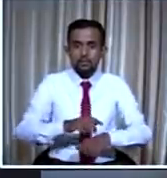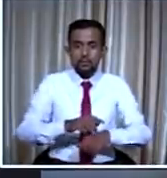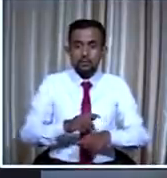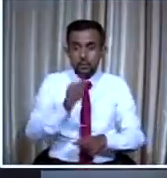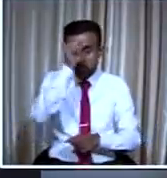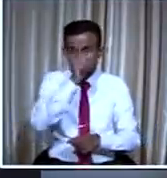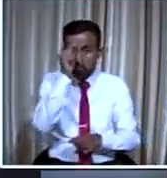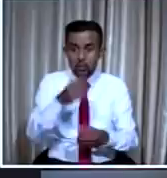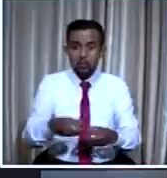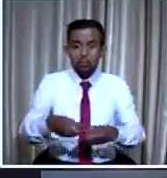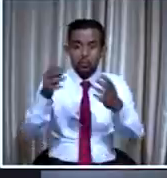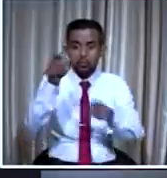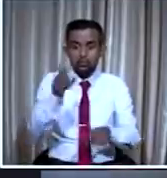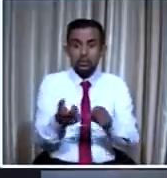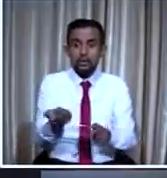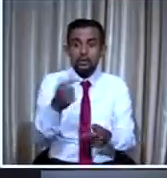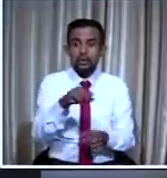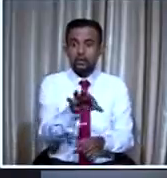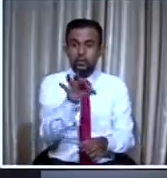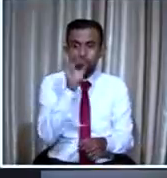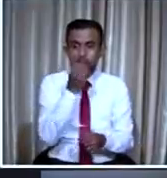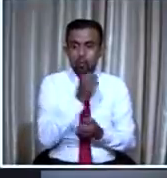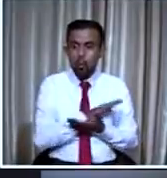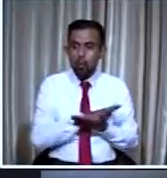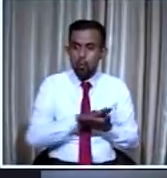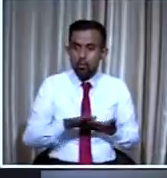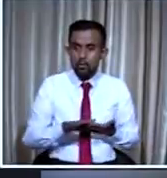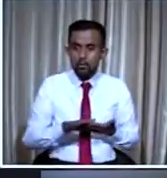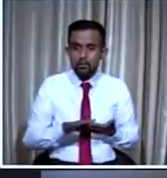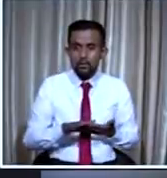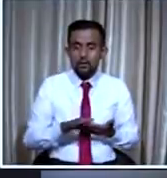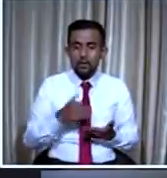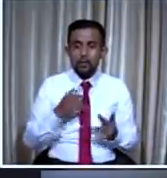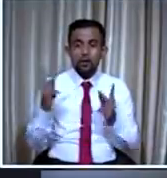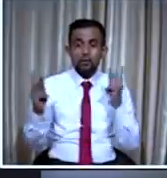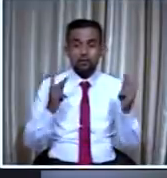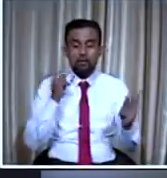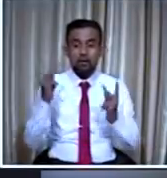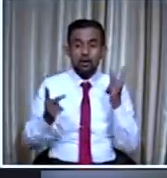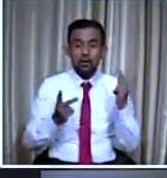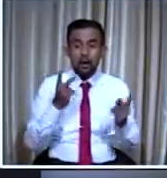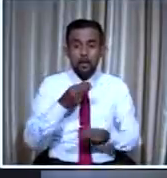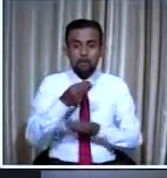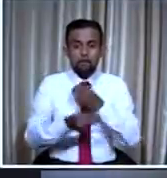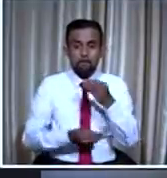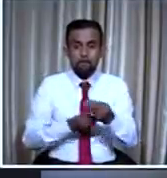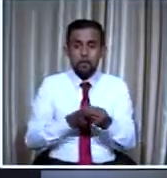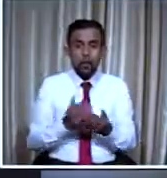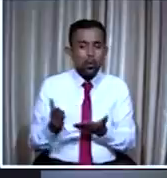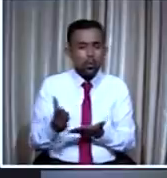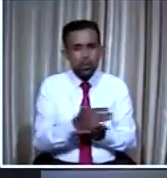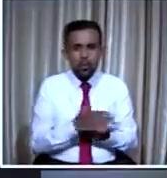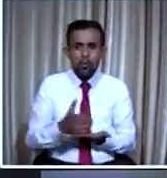පල්ලියට පහර දුන් අය ඊළඟට තෝරාගත්තේ හෝටල්. අපේ සංචාරක ව්‍යාපාරය මුලි